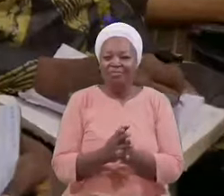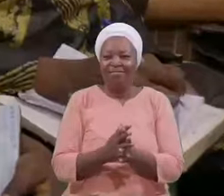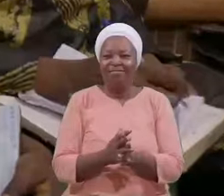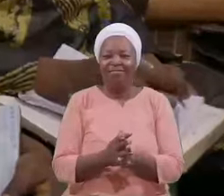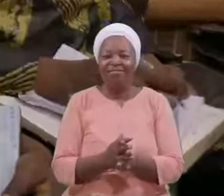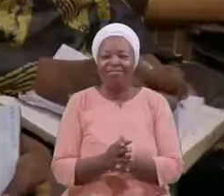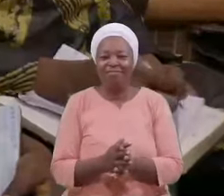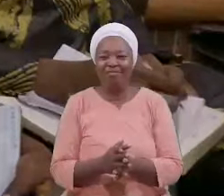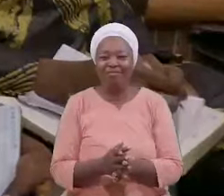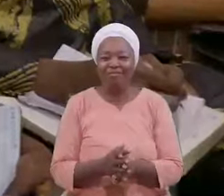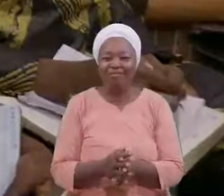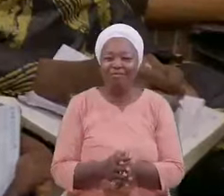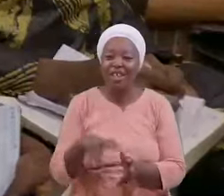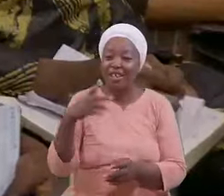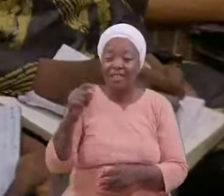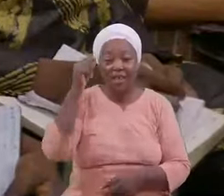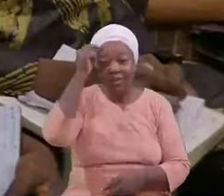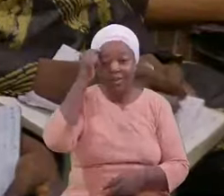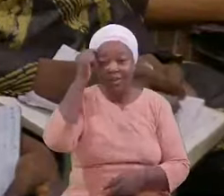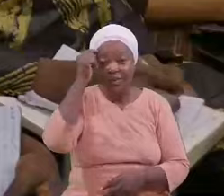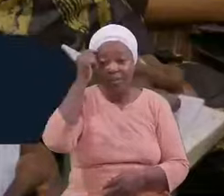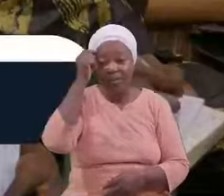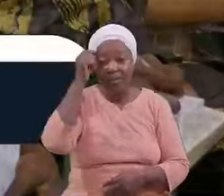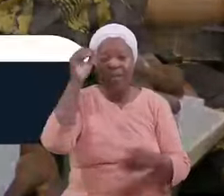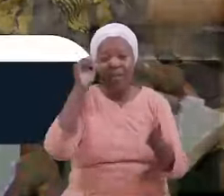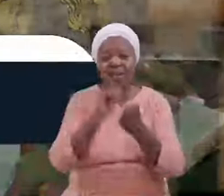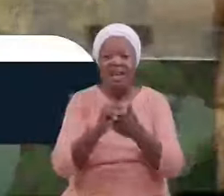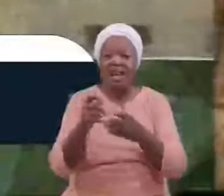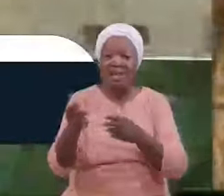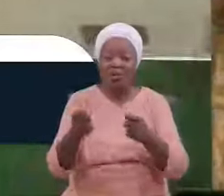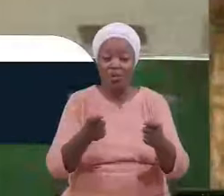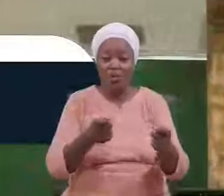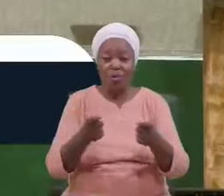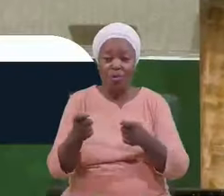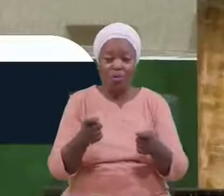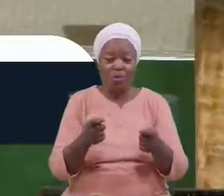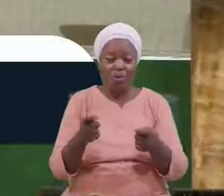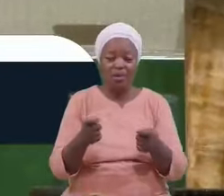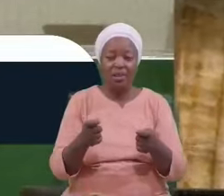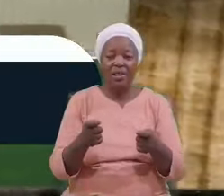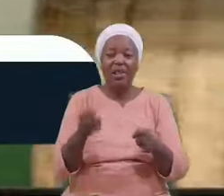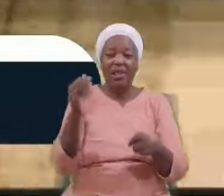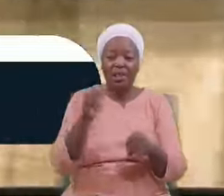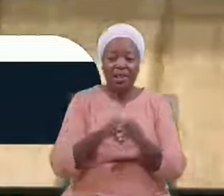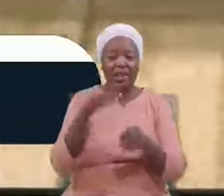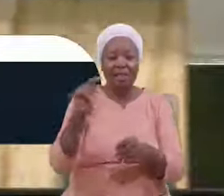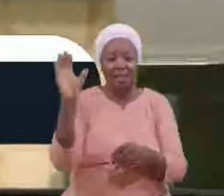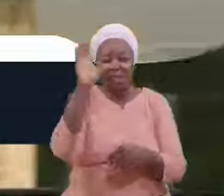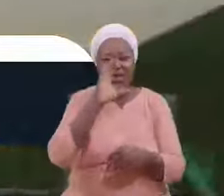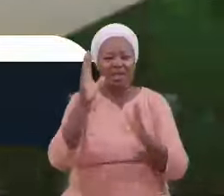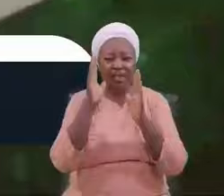Les pensées qui gouverne ou règne dans le chercheur. Lorsque vous venez au